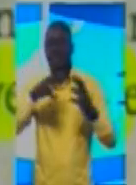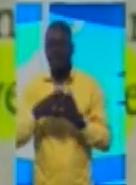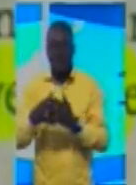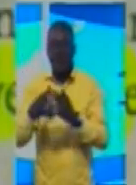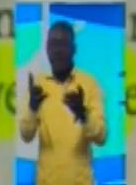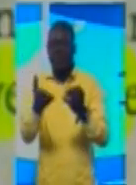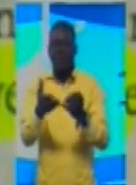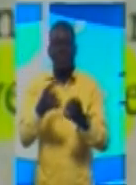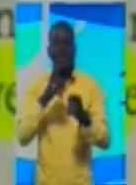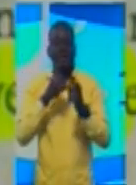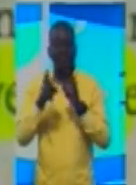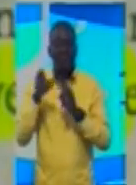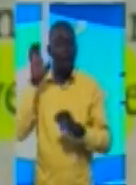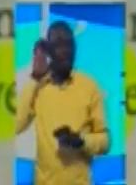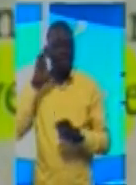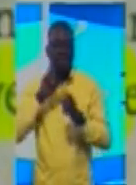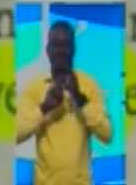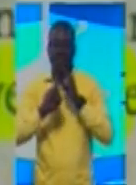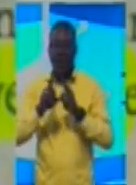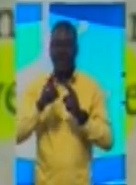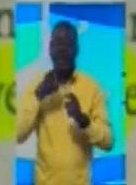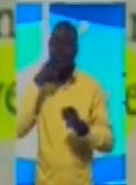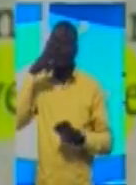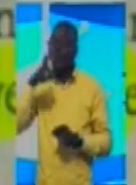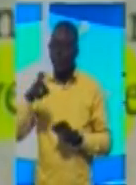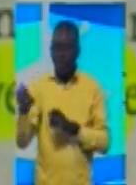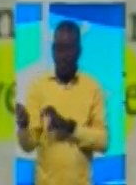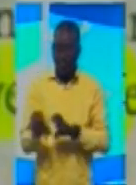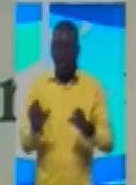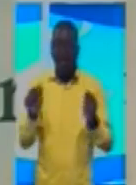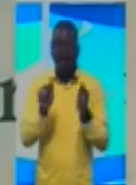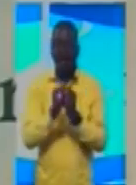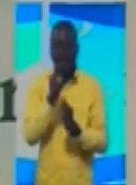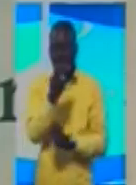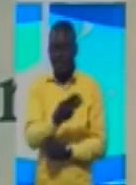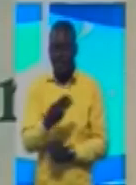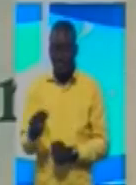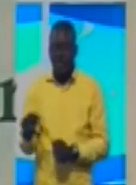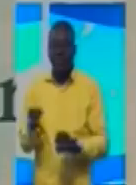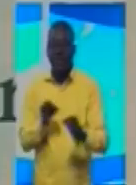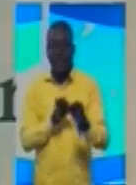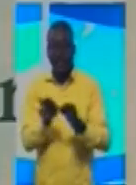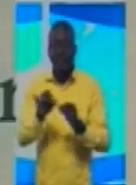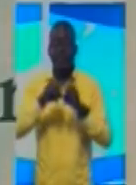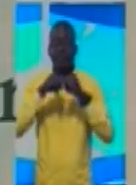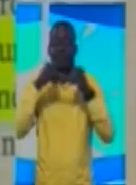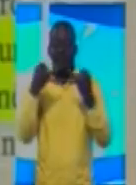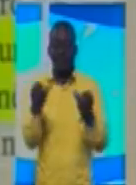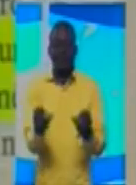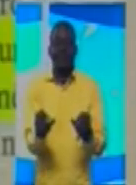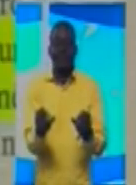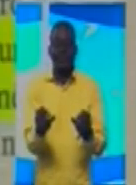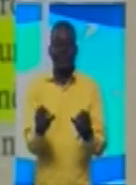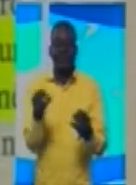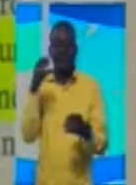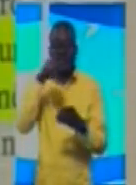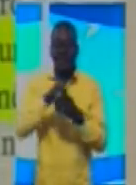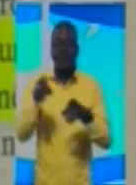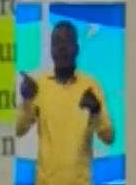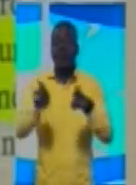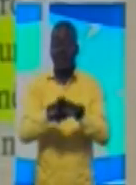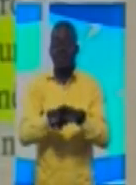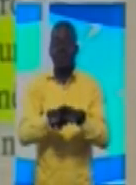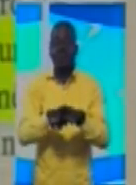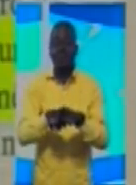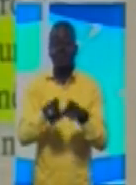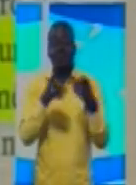entendre parler. Il faudra donc agir avec les moyens de bord, explique le journal. Dans cette même lancée,